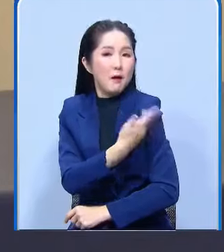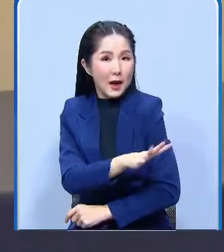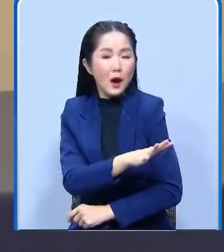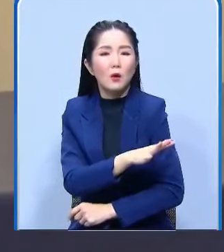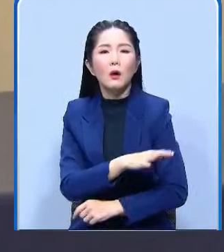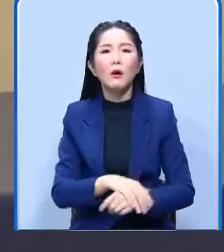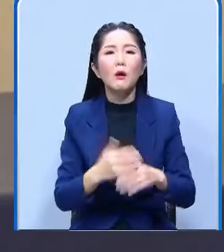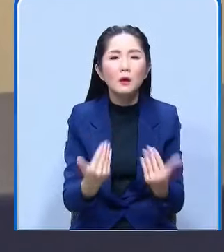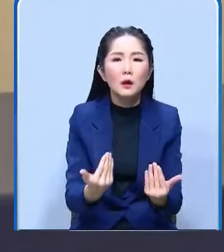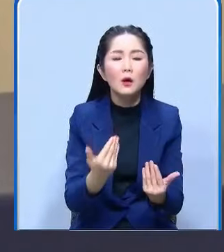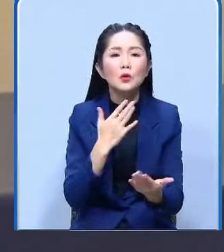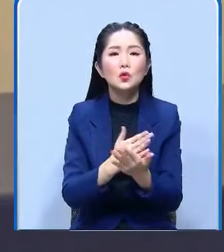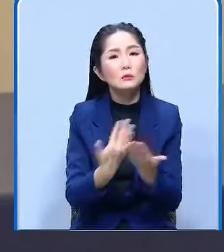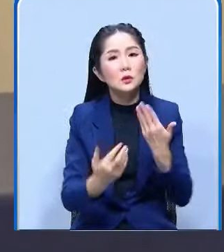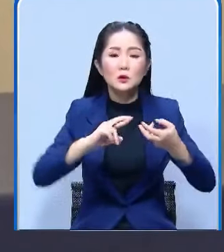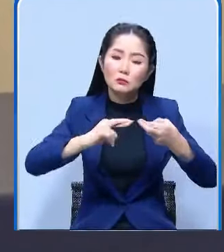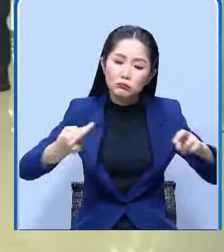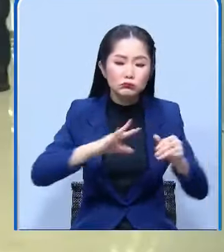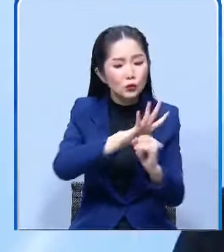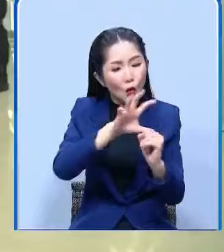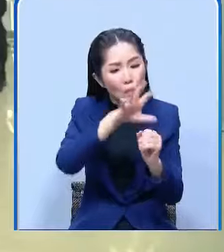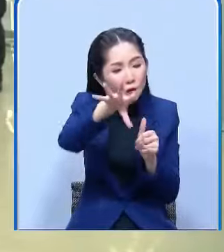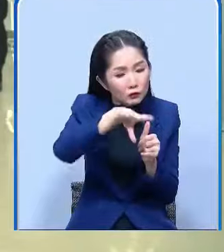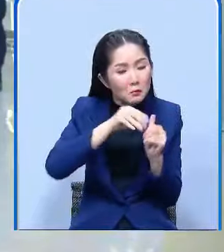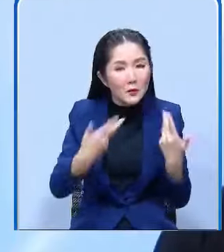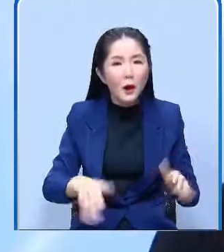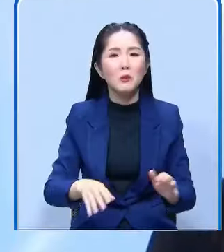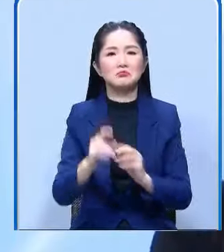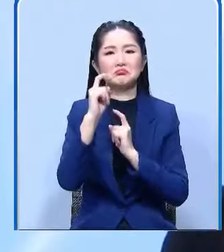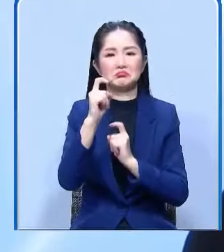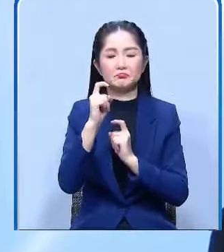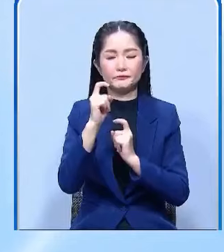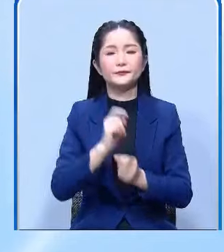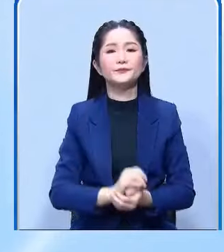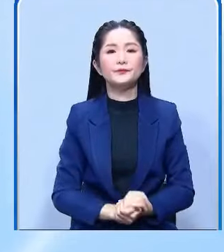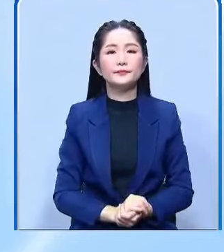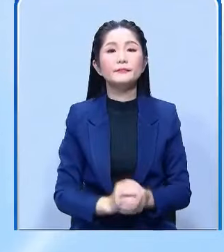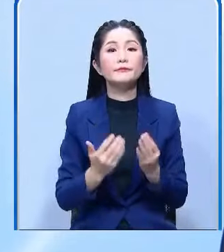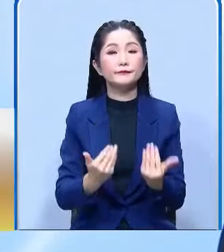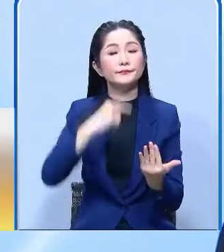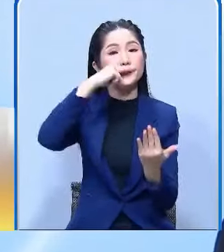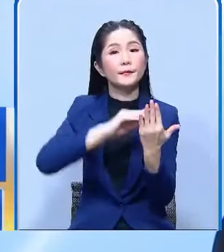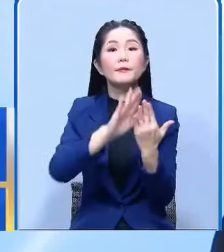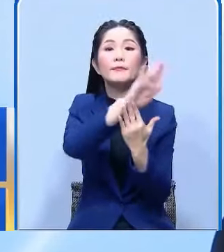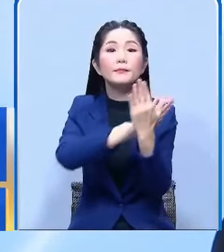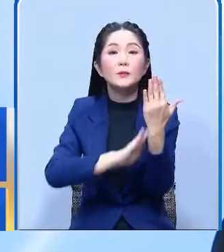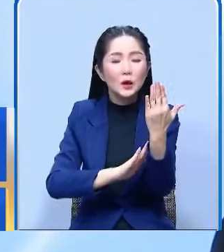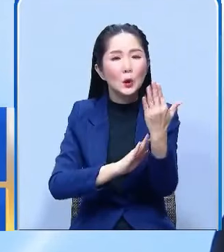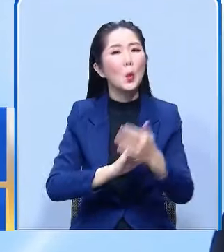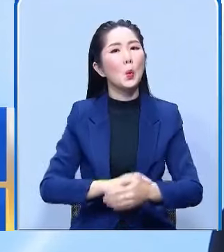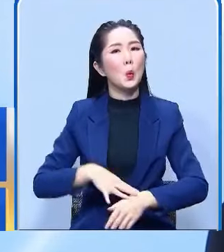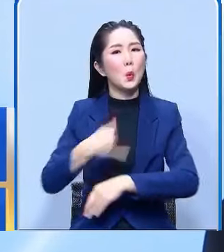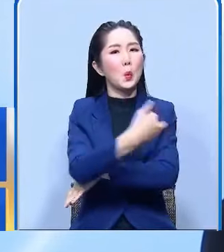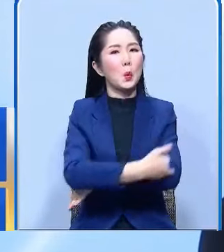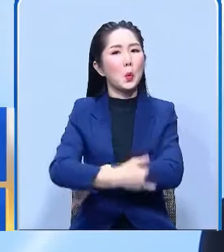งผู้ที่เคยติดเชื้อมาแล้วนะคะ ถ้าเทียบแล้วเนี่ยปัจจุบันในไทยเนี่ยเราถือว่าเป็นประเทศที่มีโควิด